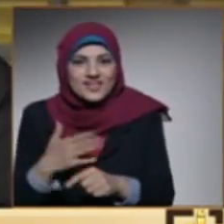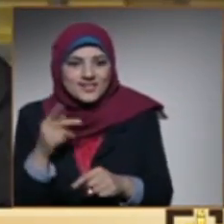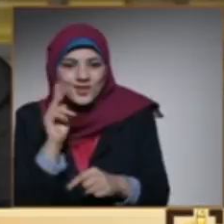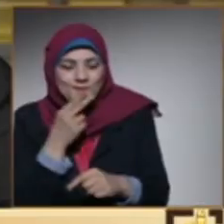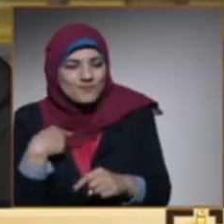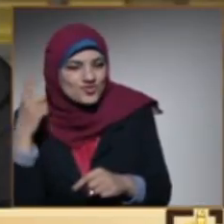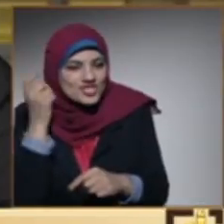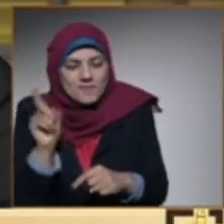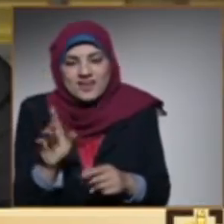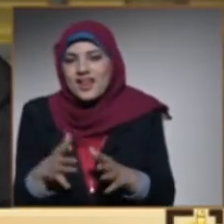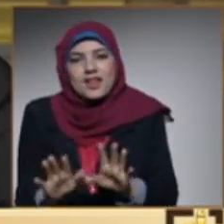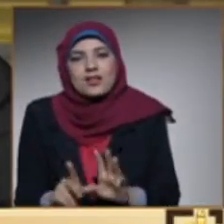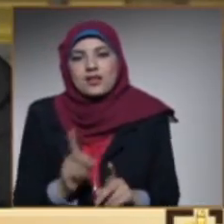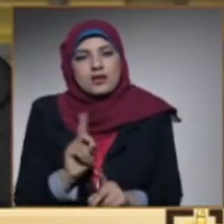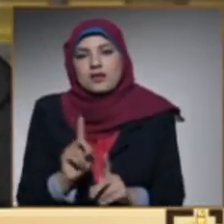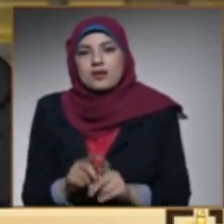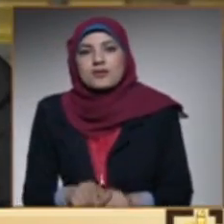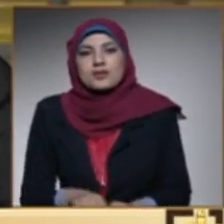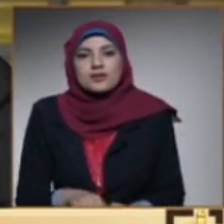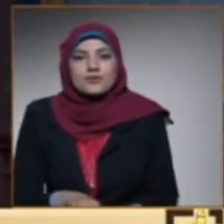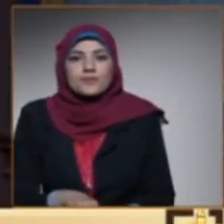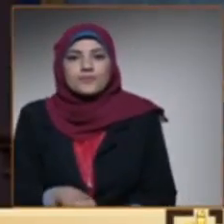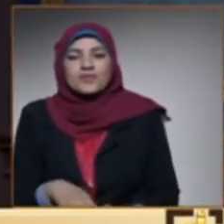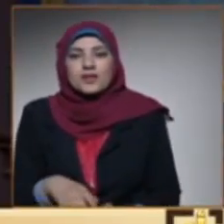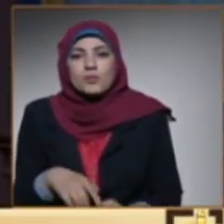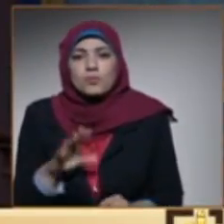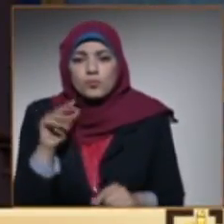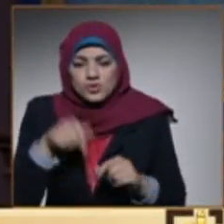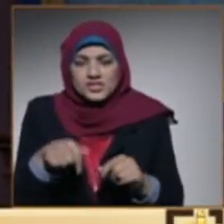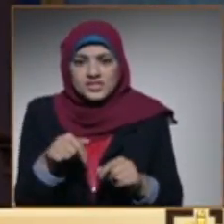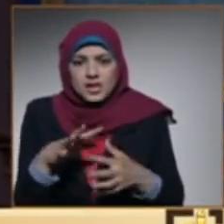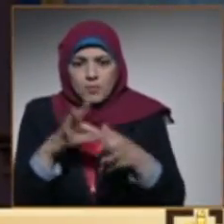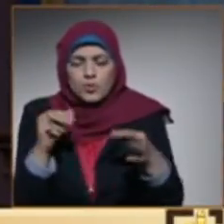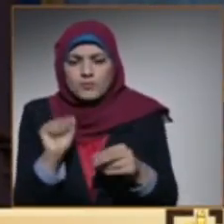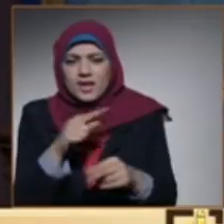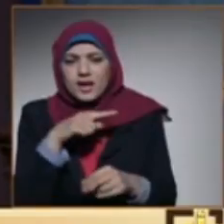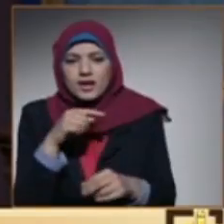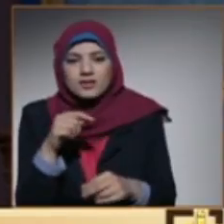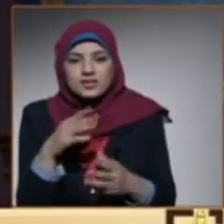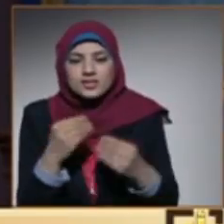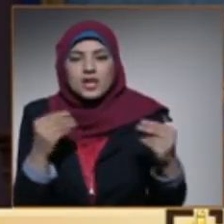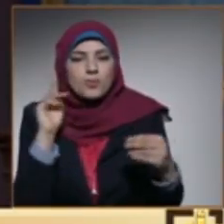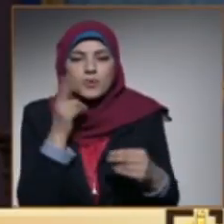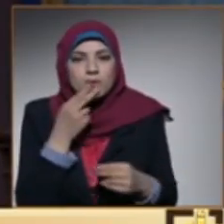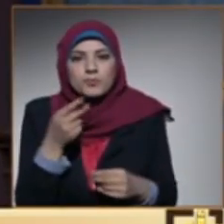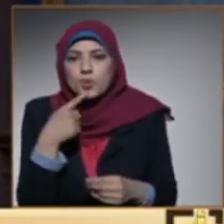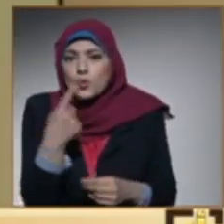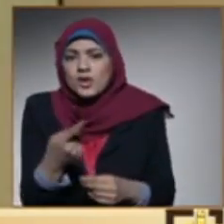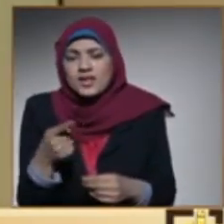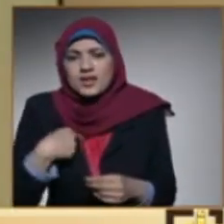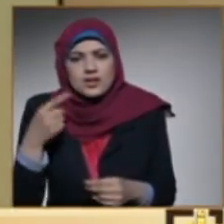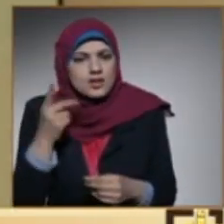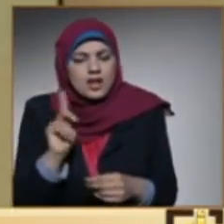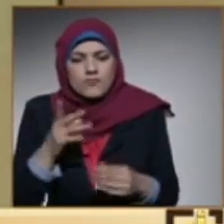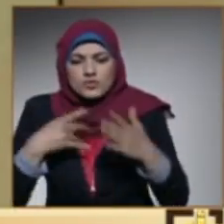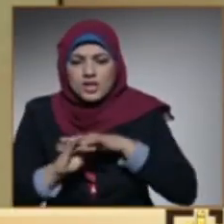في ناس كتير قوي من الصم عندهم الفكر ده، يقول لك لا انا ما اتجوزش واحده متكلمه، افرض تتكلم حد وانا نايم مثلا. طيب باشمهندس محمد،